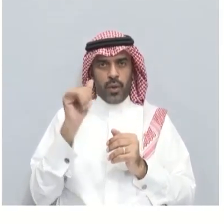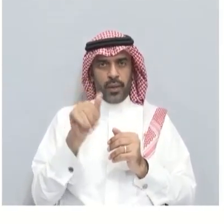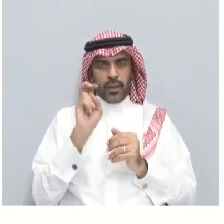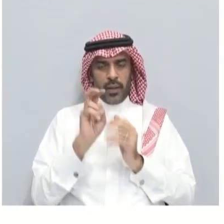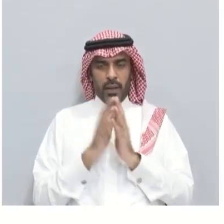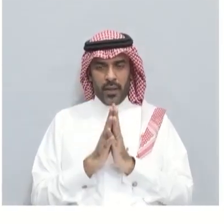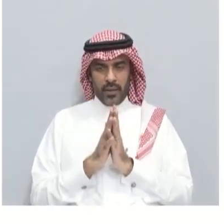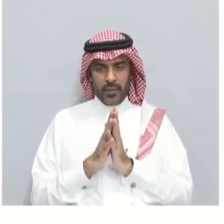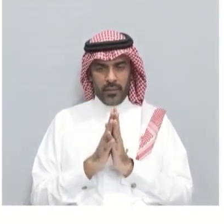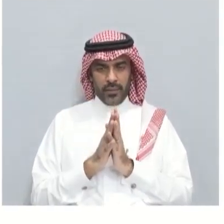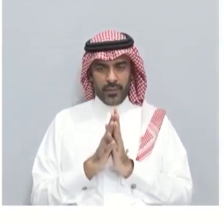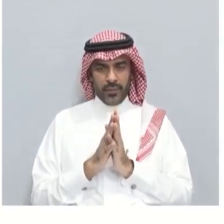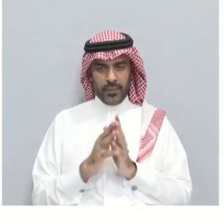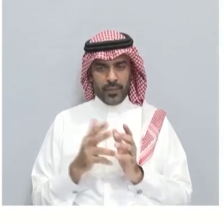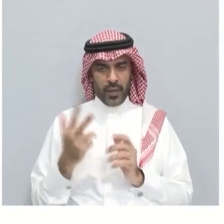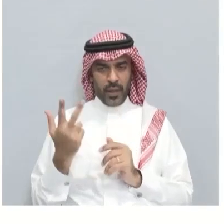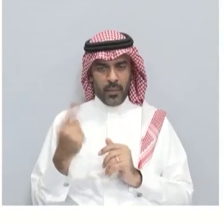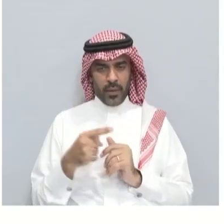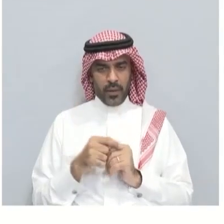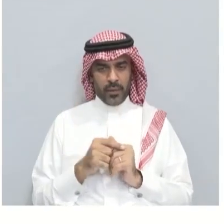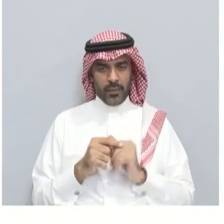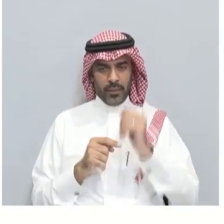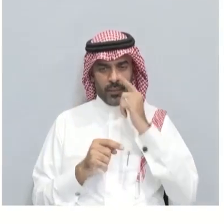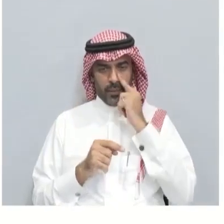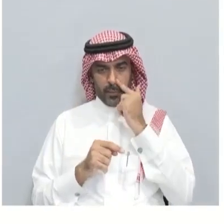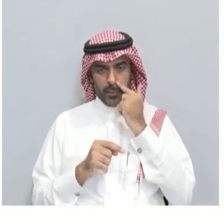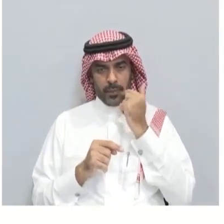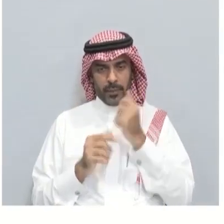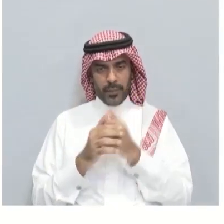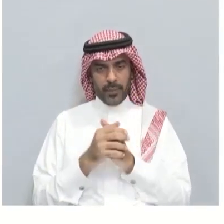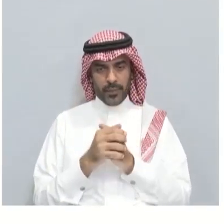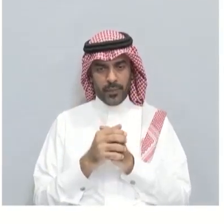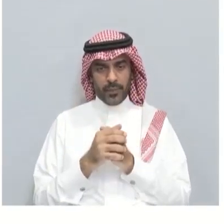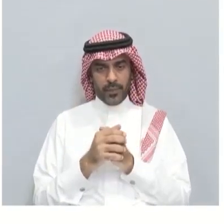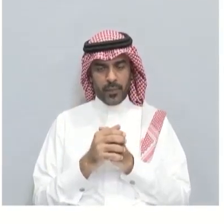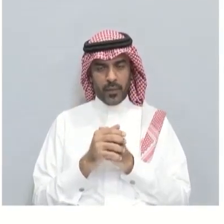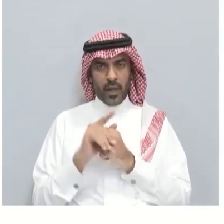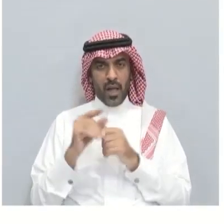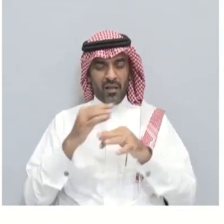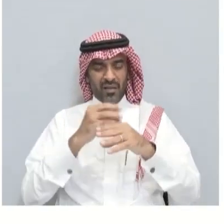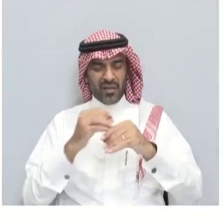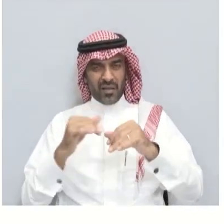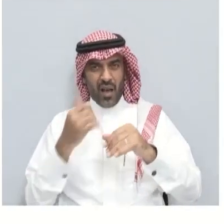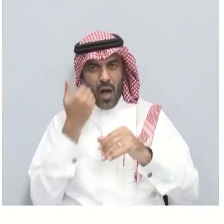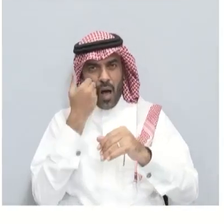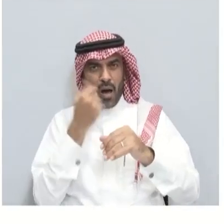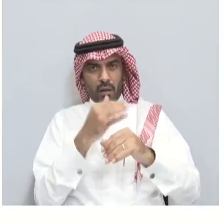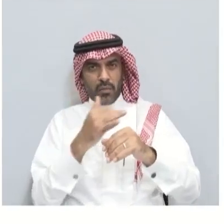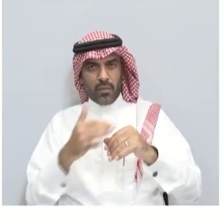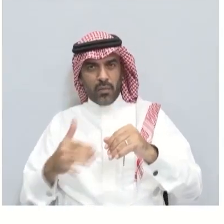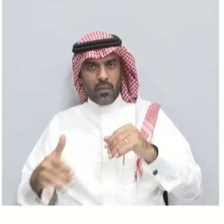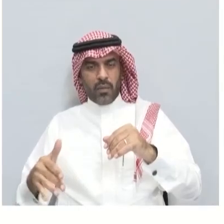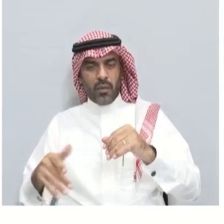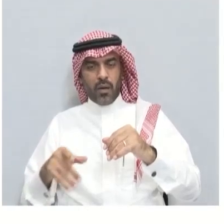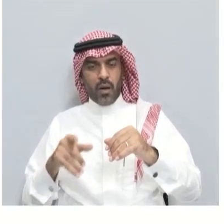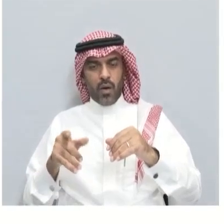مقذوفات ما صلبه هل تؤثر تركيب الصهاره في كيفيه ثوران البركان نعم ذكرناه اذا كانت